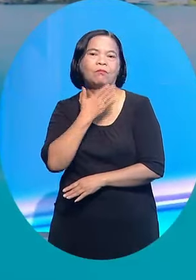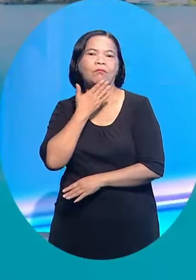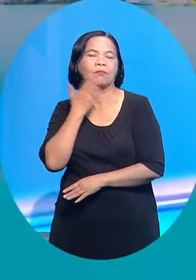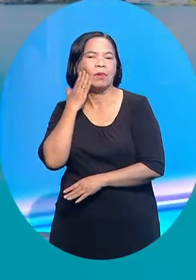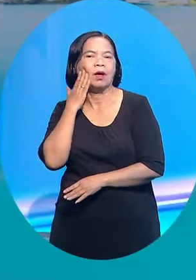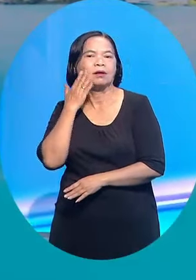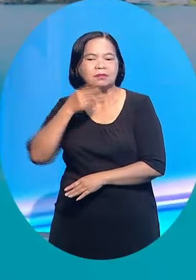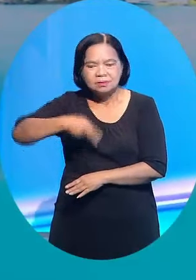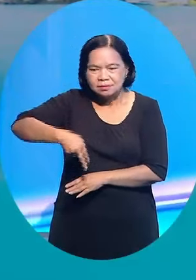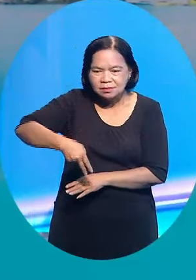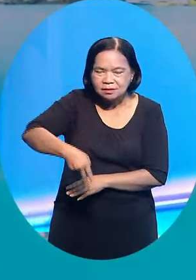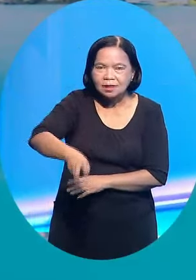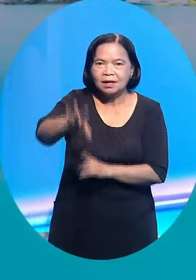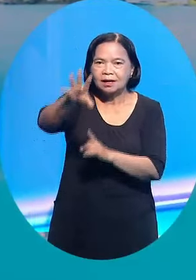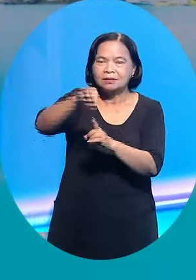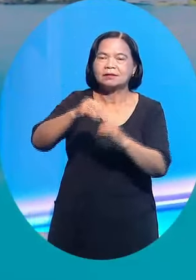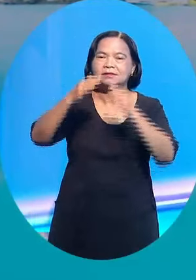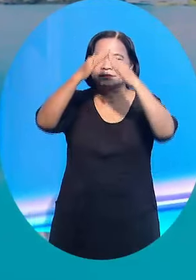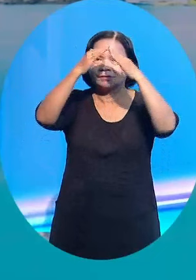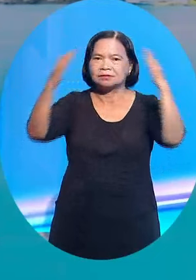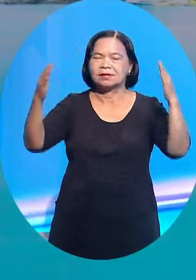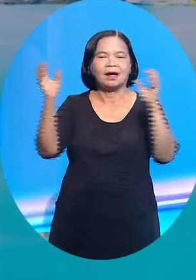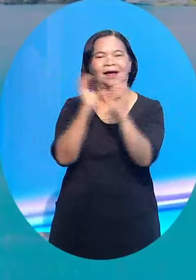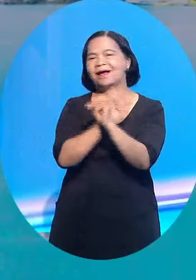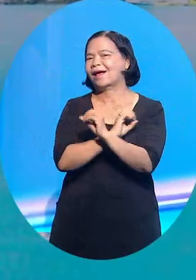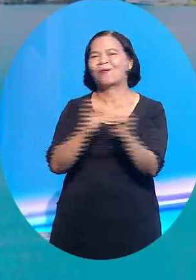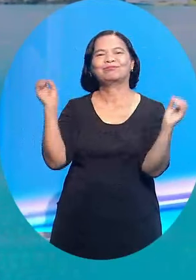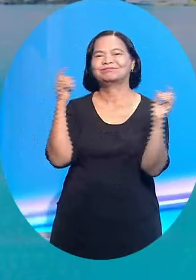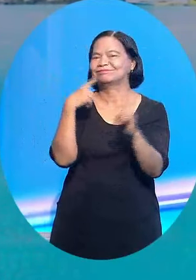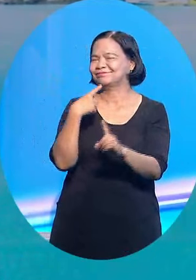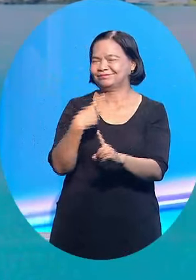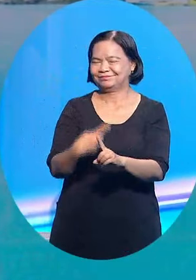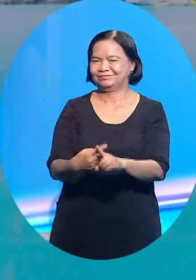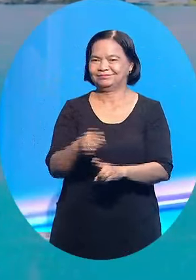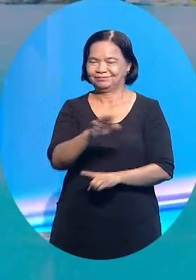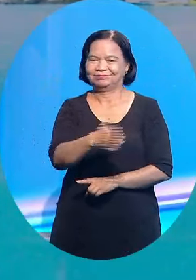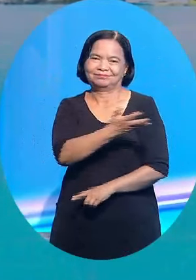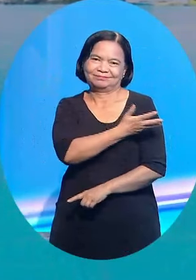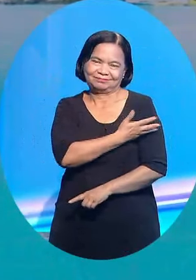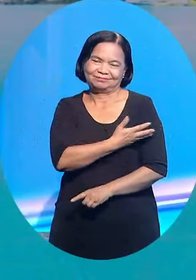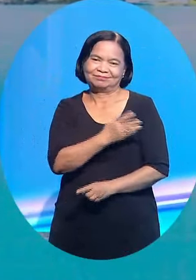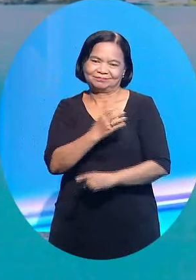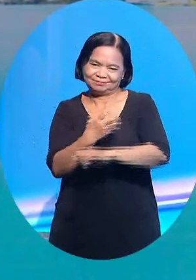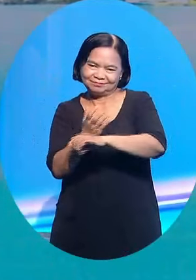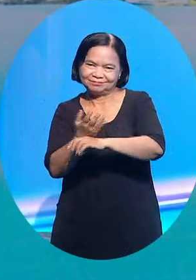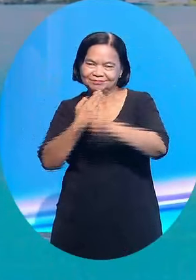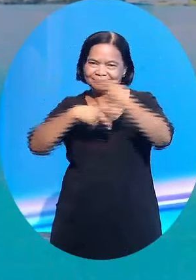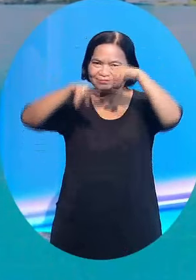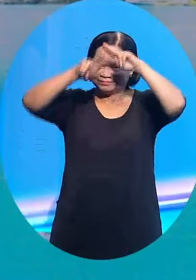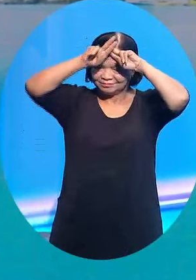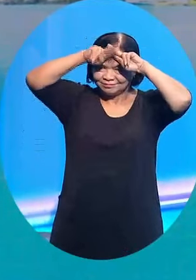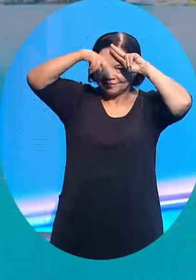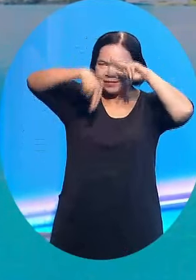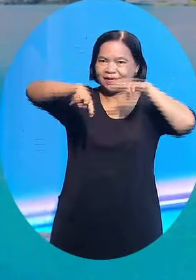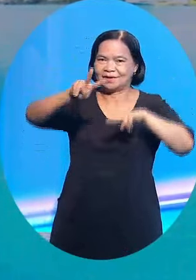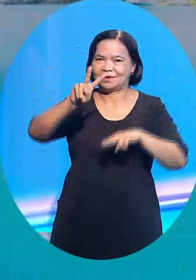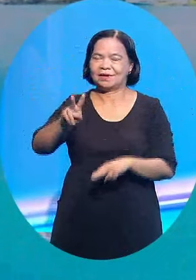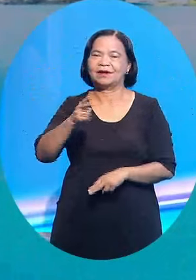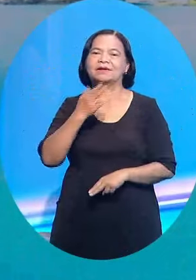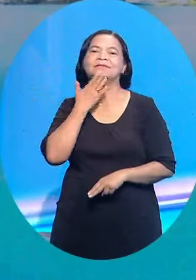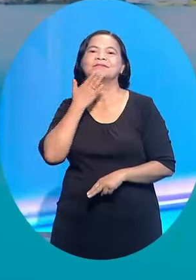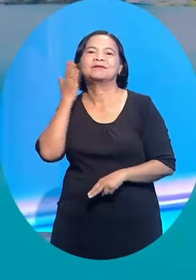người đi đường. Theo thông tin từ phía nhà trường, không có trường hợp nào tử vong. Một học sinh bị thương đang được cấp cứu tại Bệnh viện Nhi Đồng 2, còn phụ huynh của